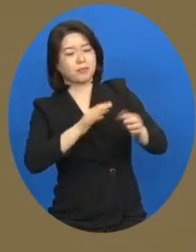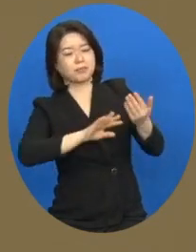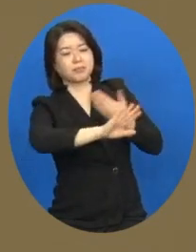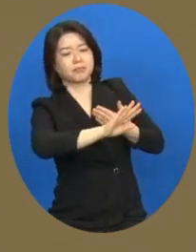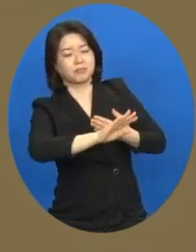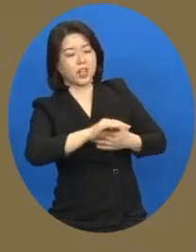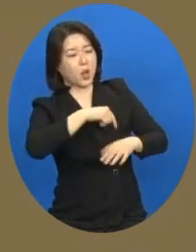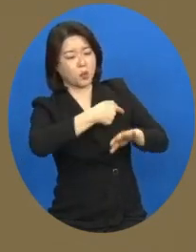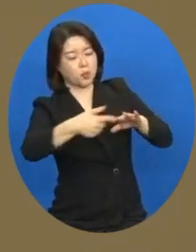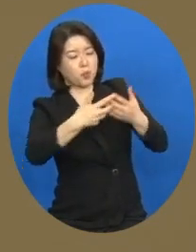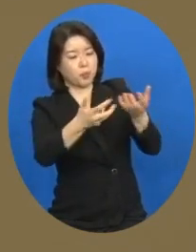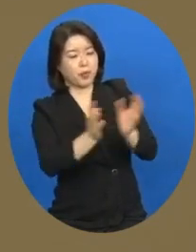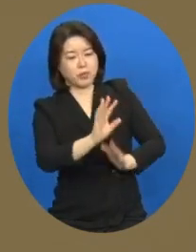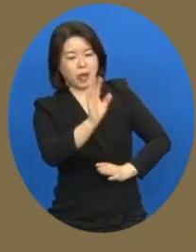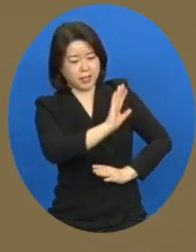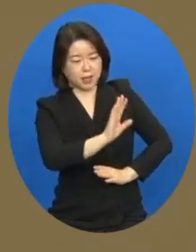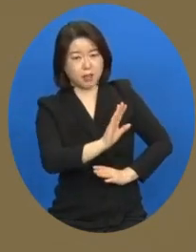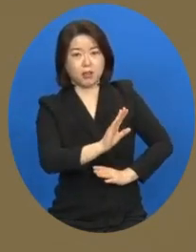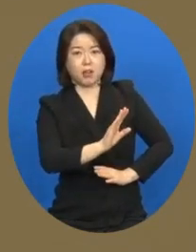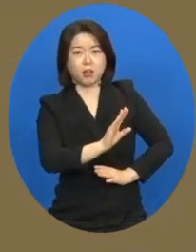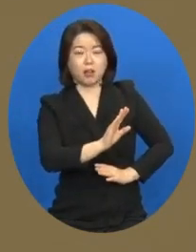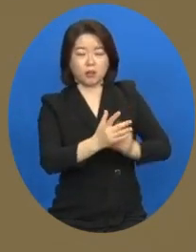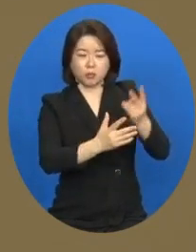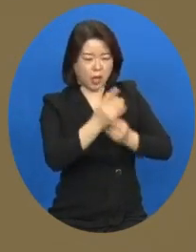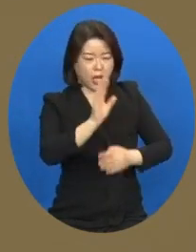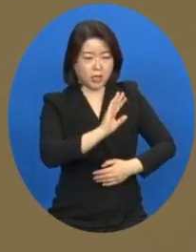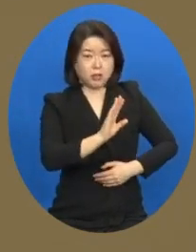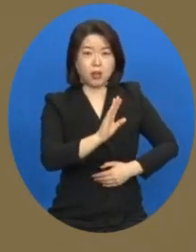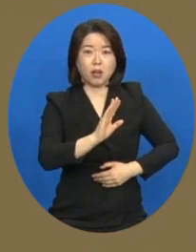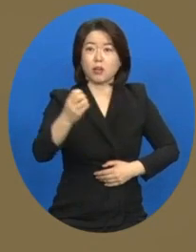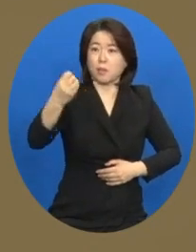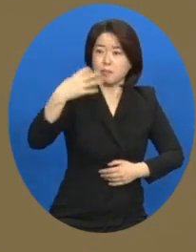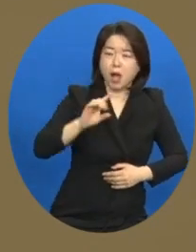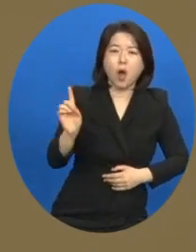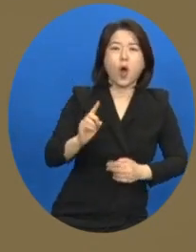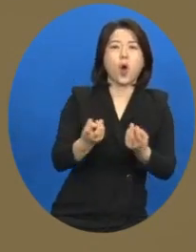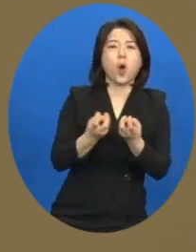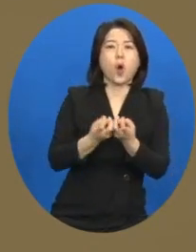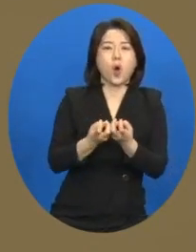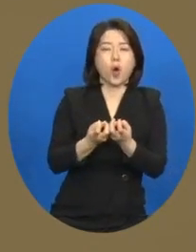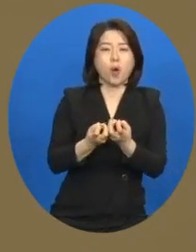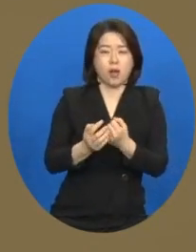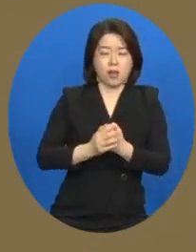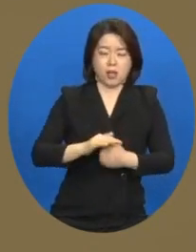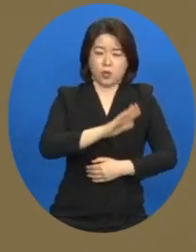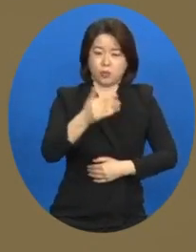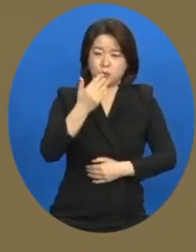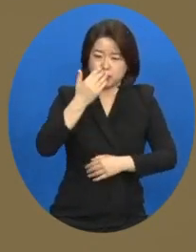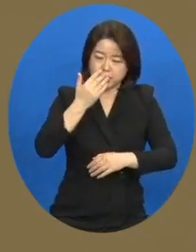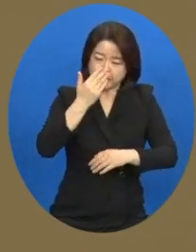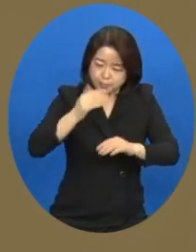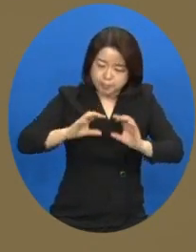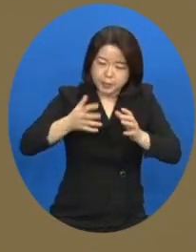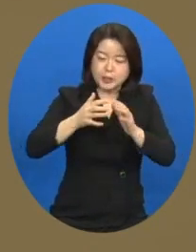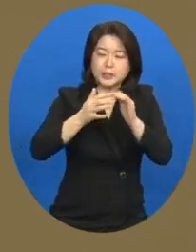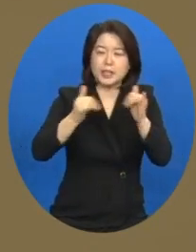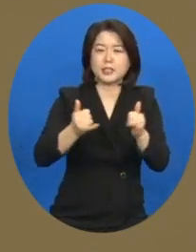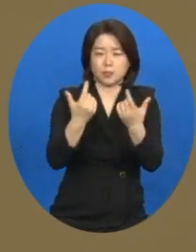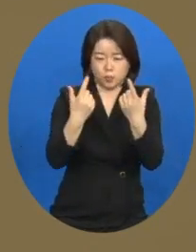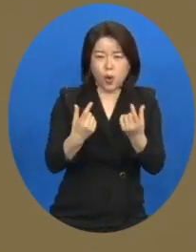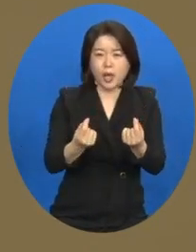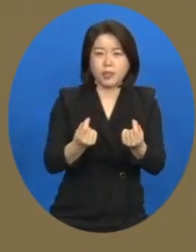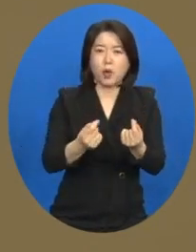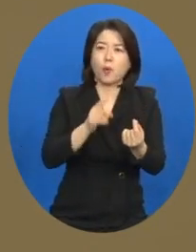아니야 이렇게 나오면 어떻게 하냐 말이에요. 우리도 이스라엘 민족이야. 그리고